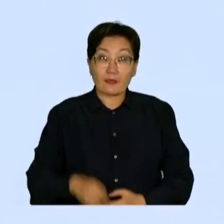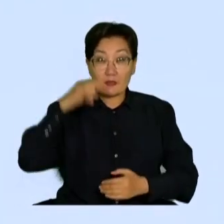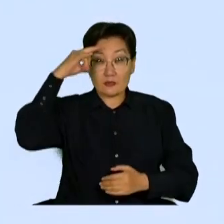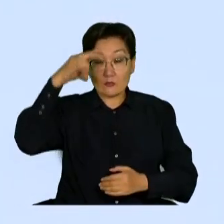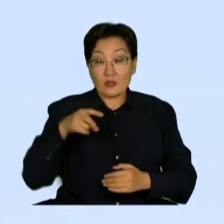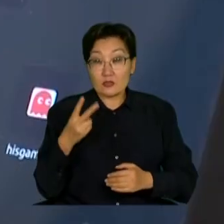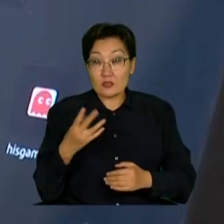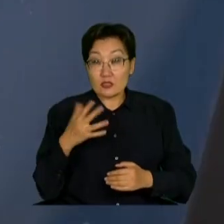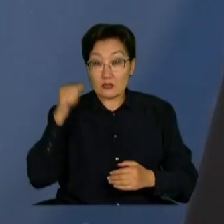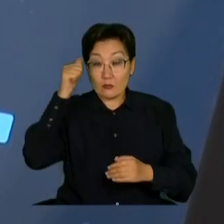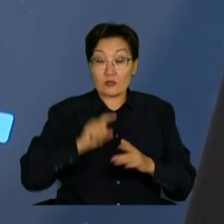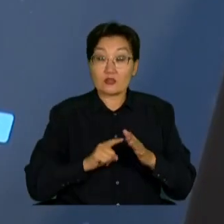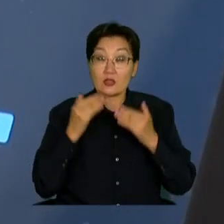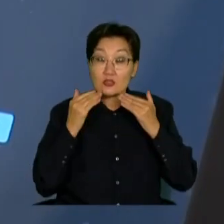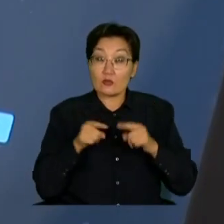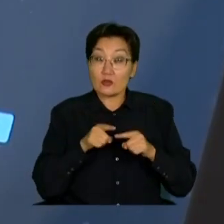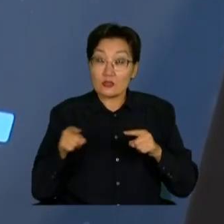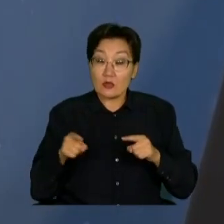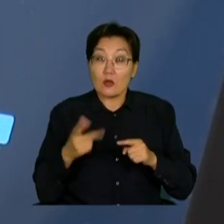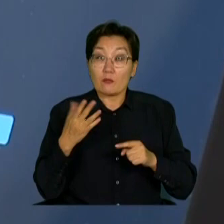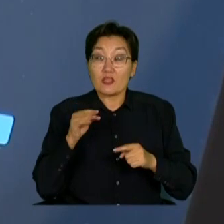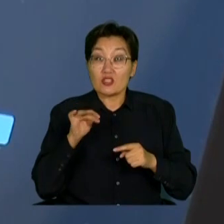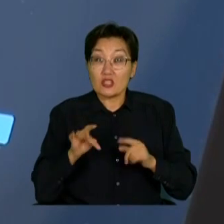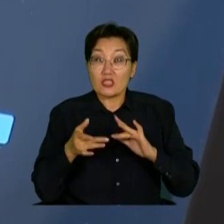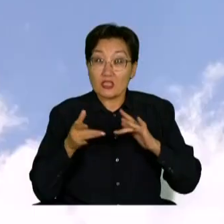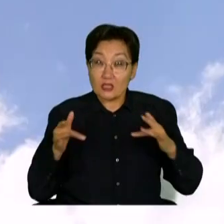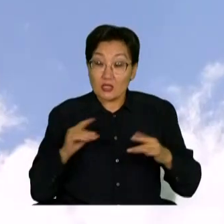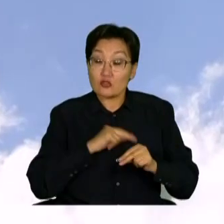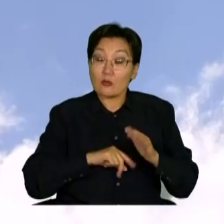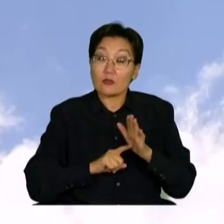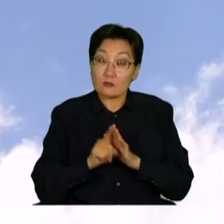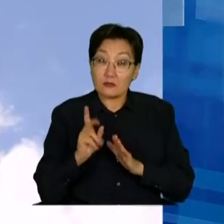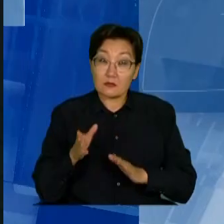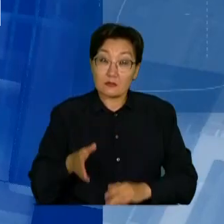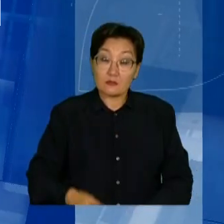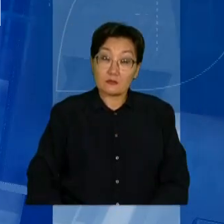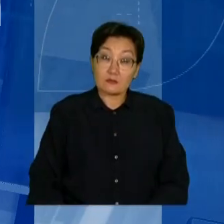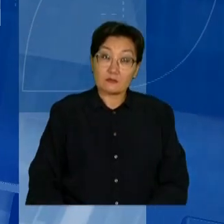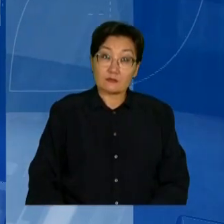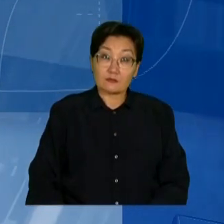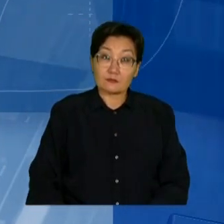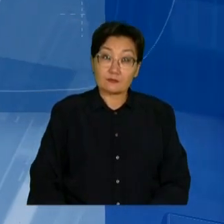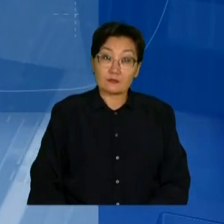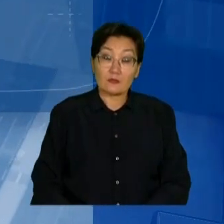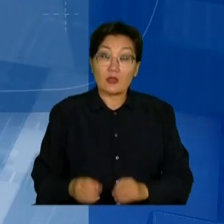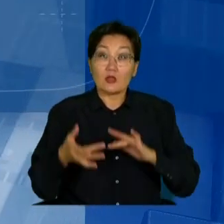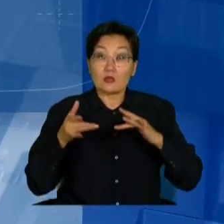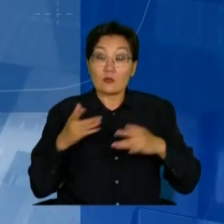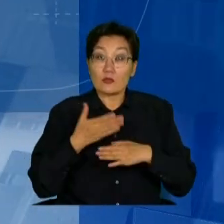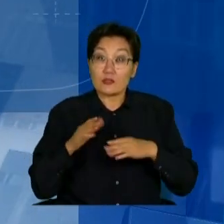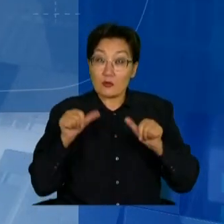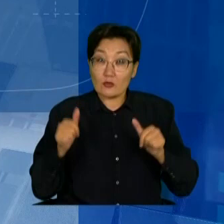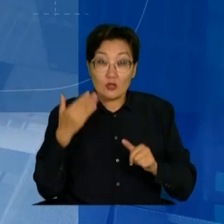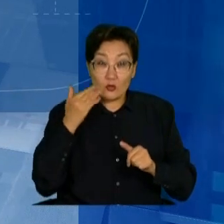Қазақстанда 2025 жылдың соңына дейін 5G желісі іске қосылады. онлайн несие алу